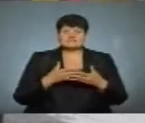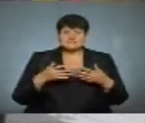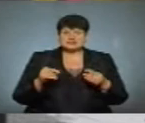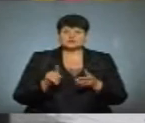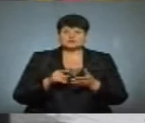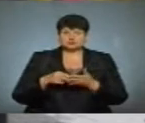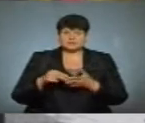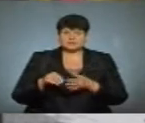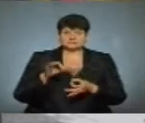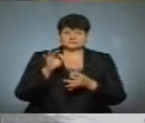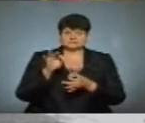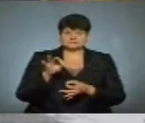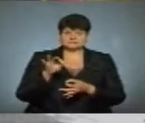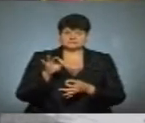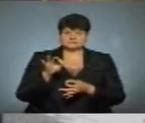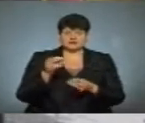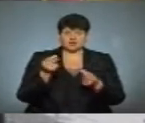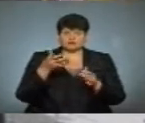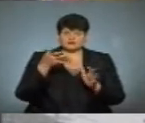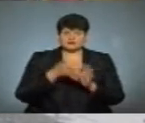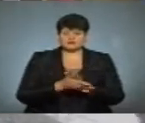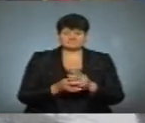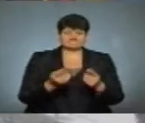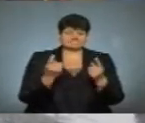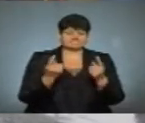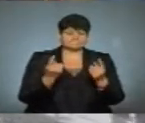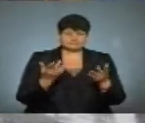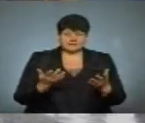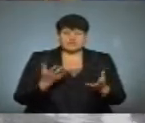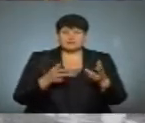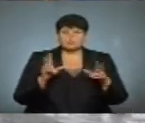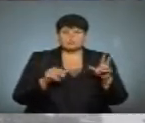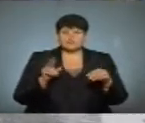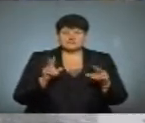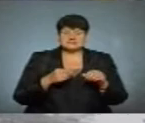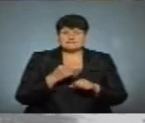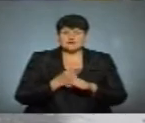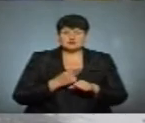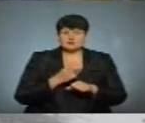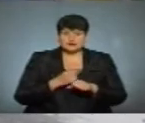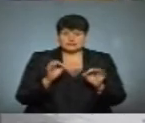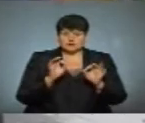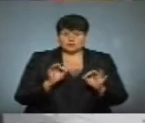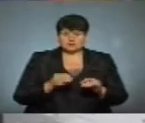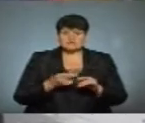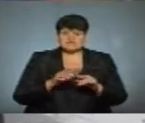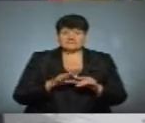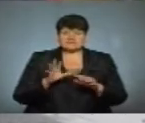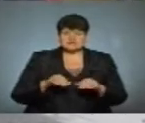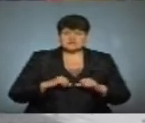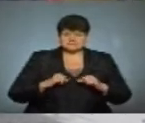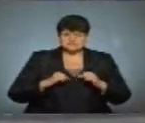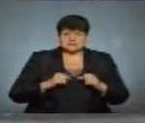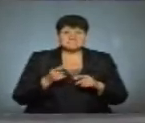вся стоїть. Тобто гроші, втрати великі. Втрати великі, якщо повезе нам працювати і осінню це все надолужити, це буде дуже